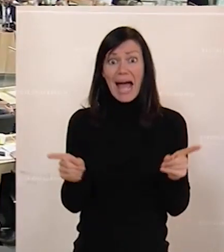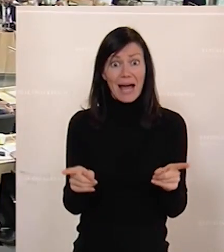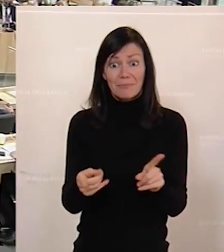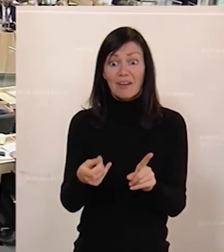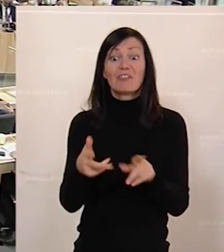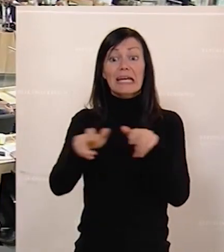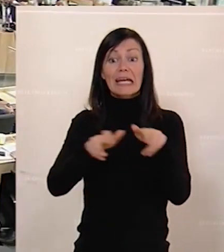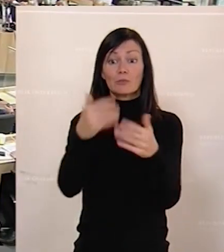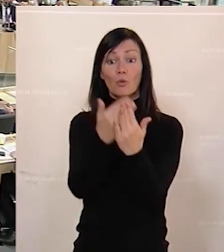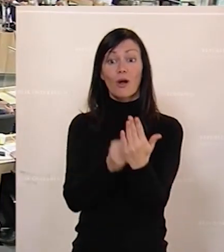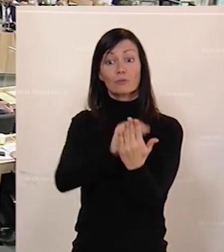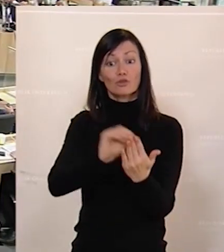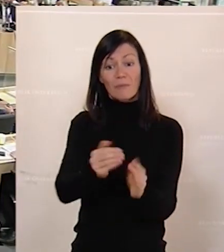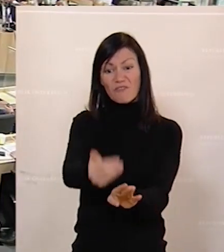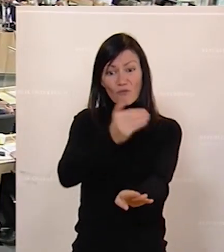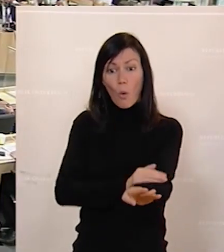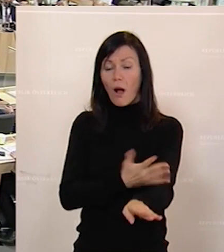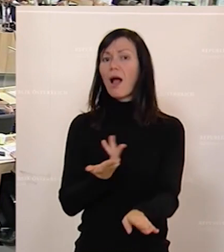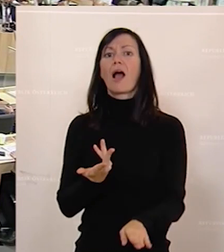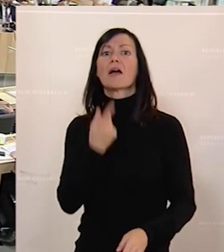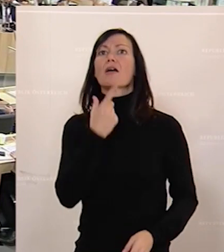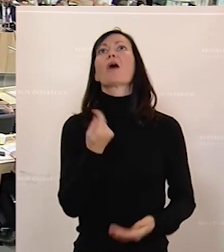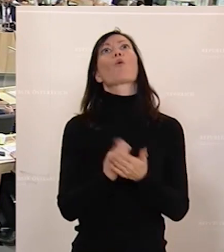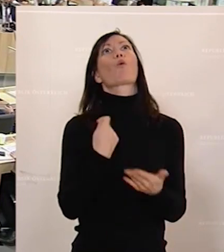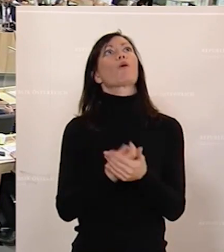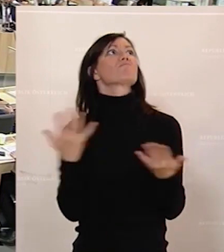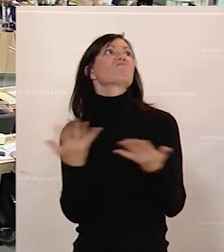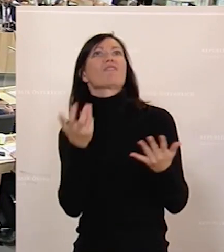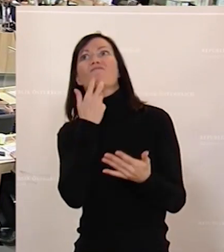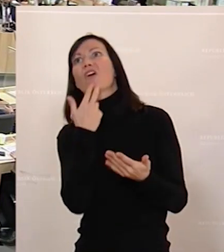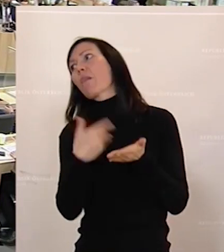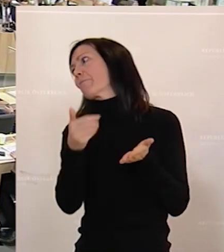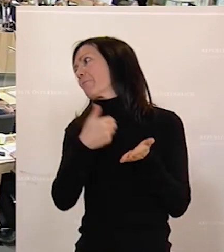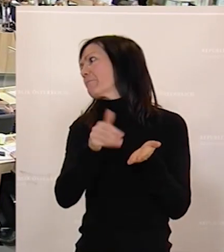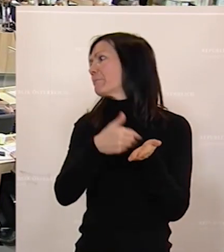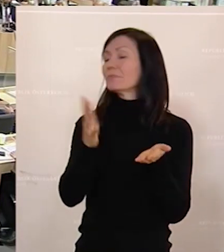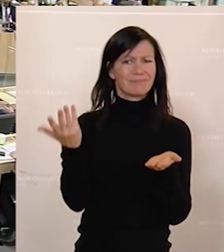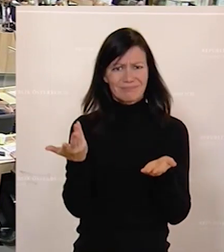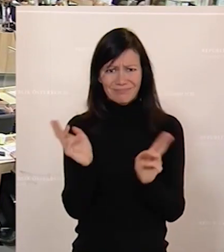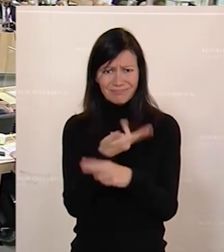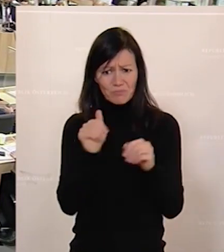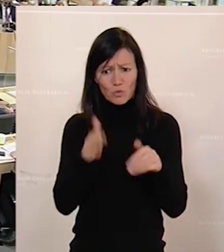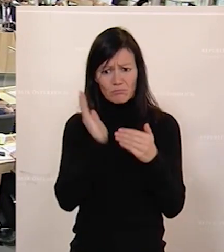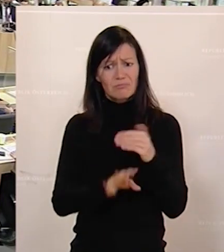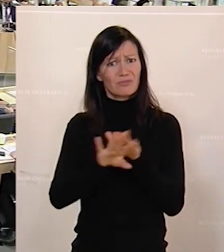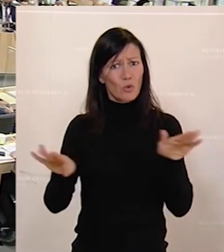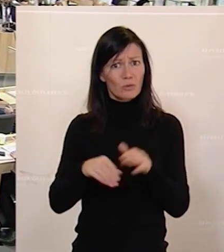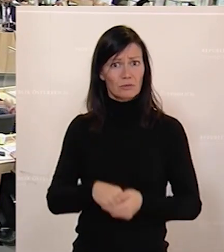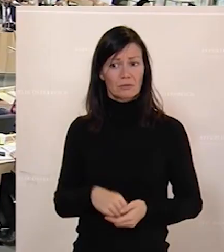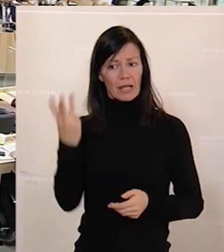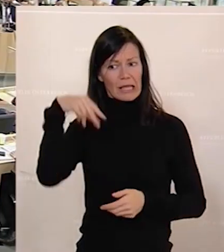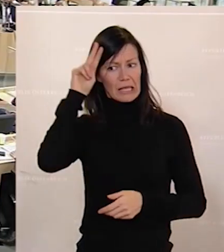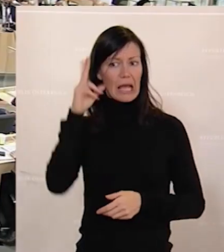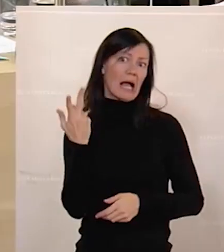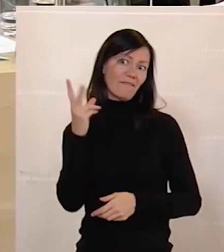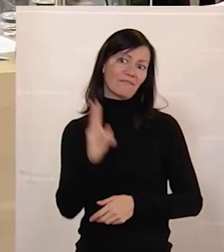Es muss doch endlich Schluss sein mit koste es, was es wolle. Und es muss auch damit Schluss sein, Herr Vizekanzler, ich habe Ihnen zugehört, es war nicht ganz leicht,